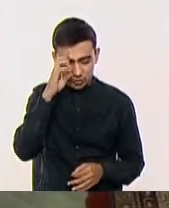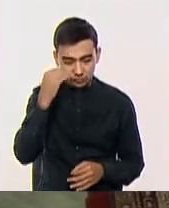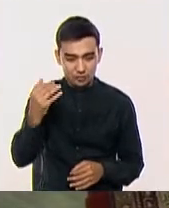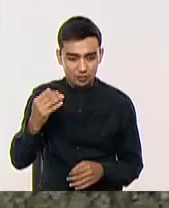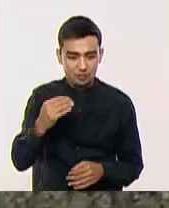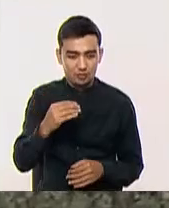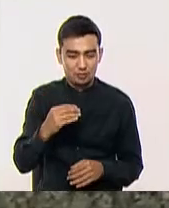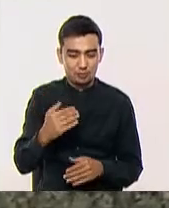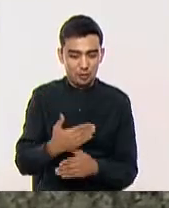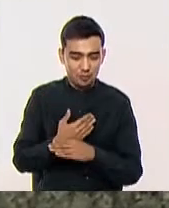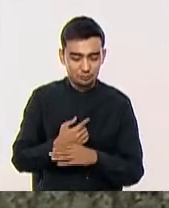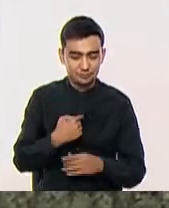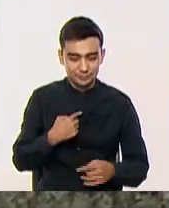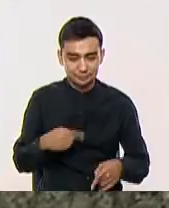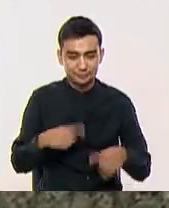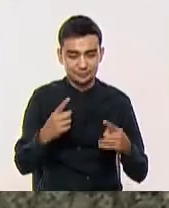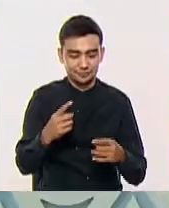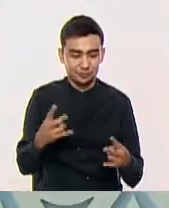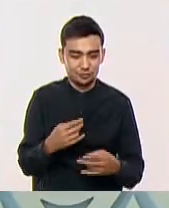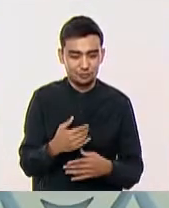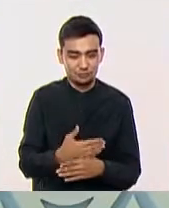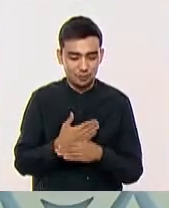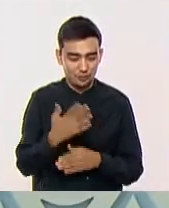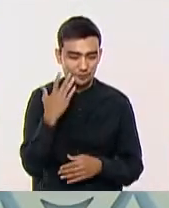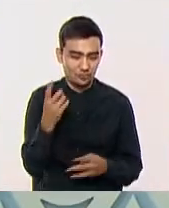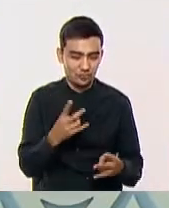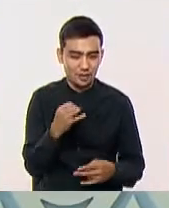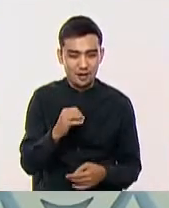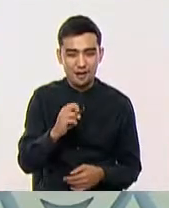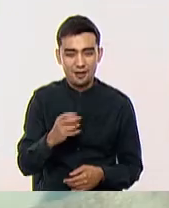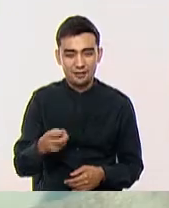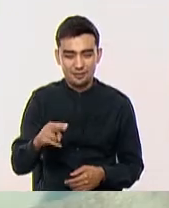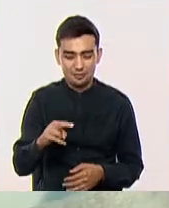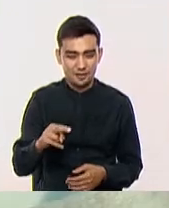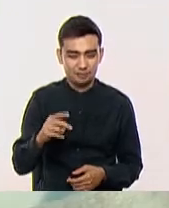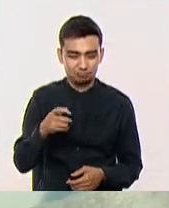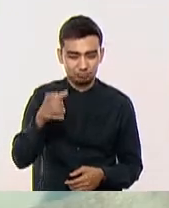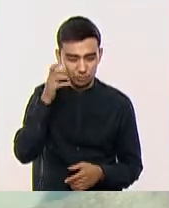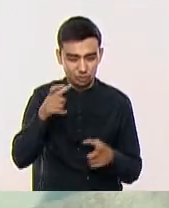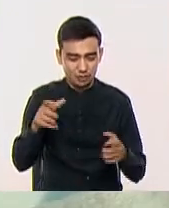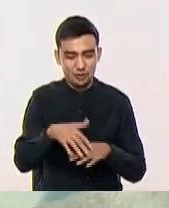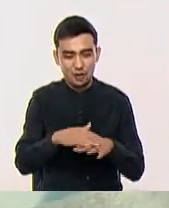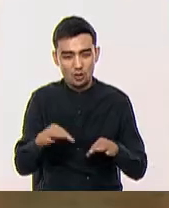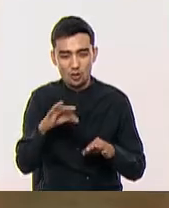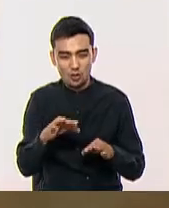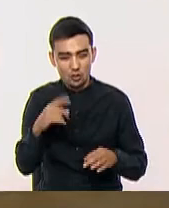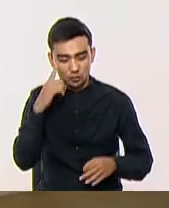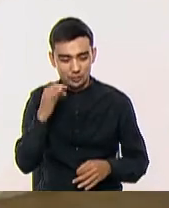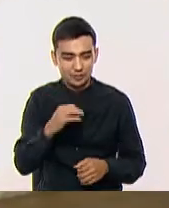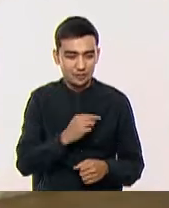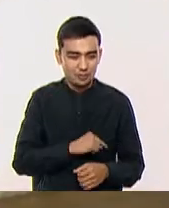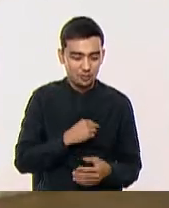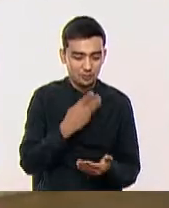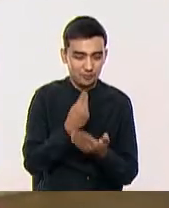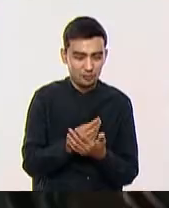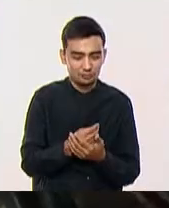әрі қарай даму үшін үкіметтен қамқорлық керек екен. Әрі академия құрамындағы ғалымдар халықтың жайын ойлап барып жұмыстарын